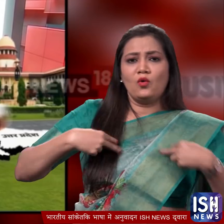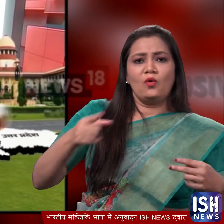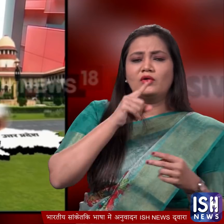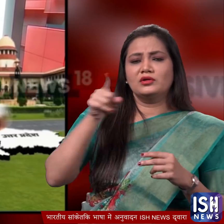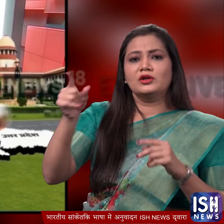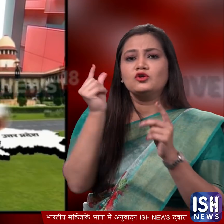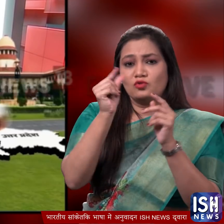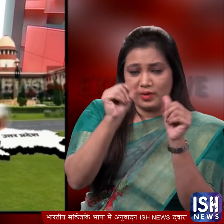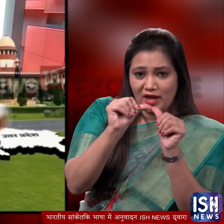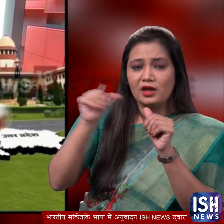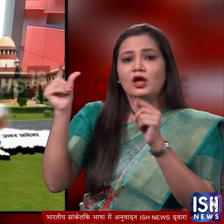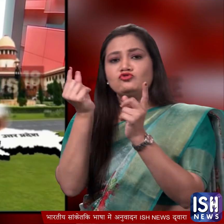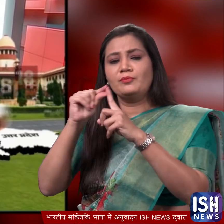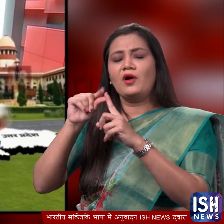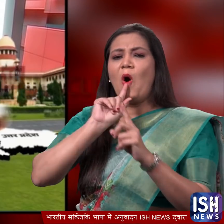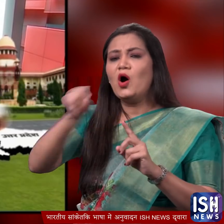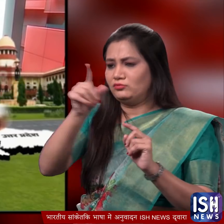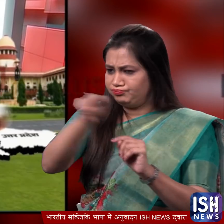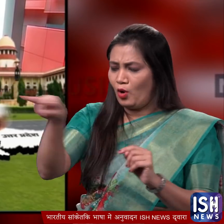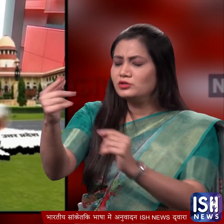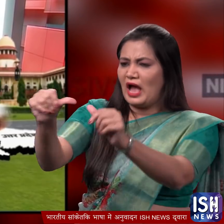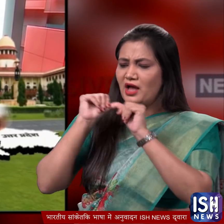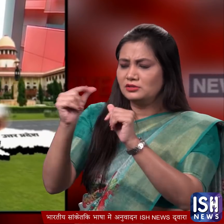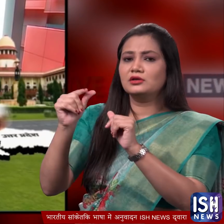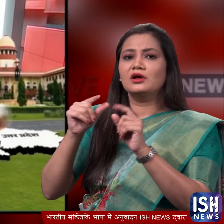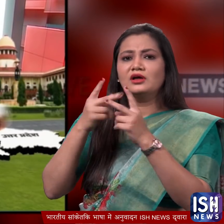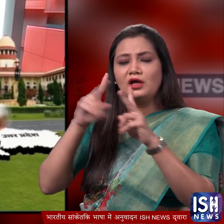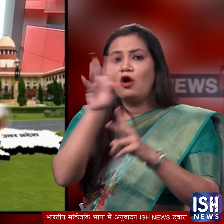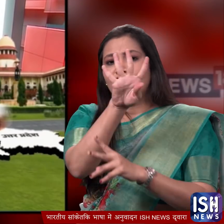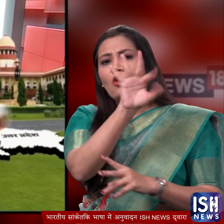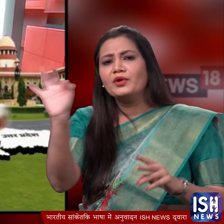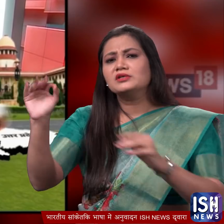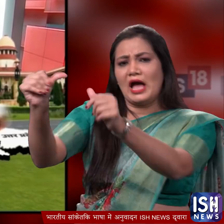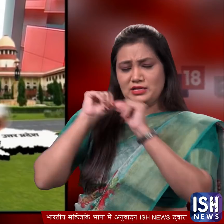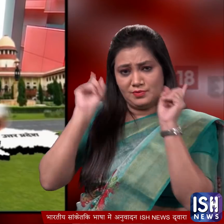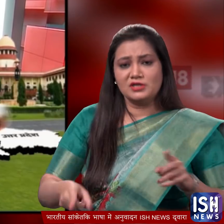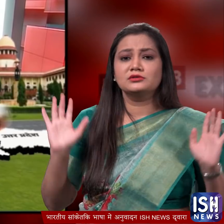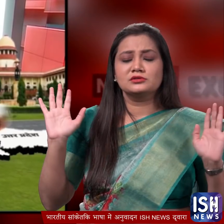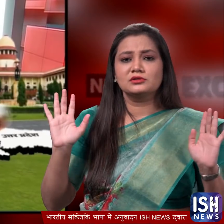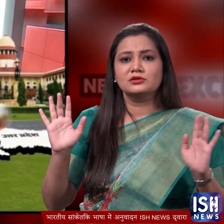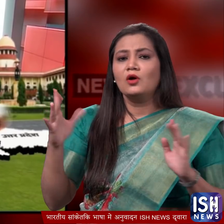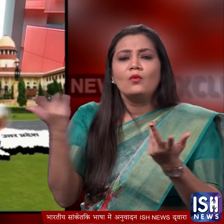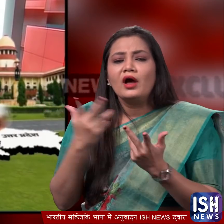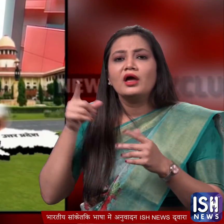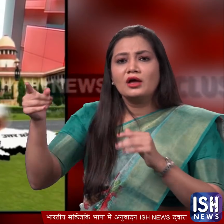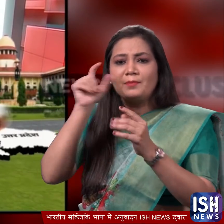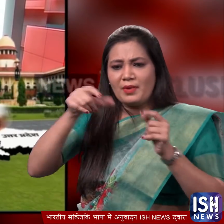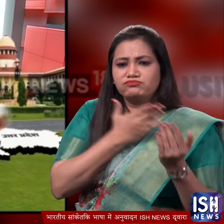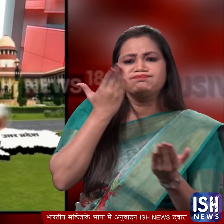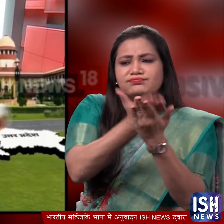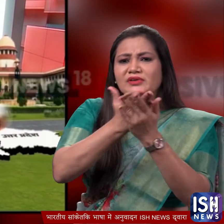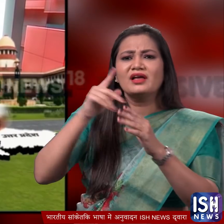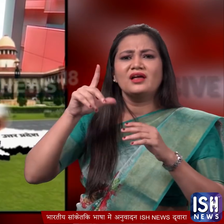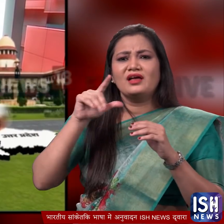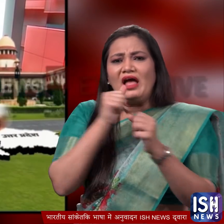हुए कोर्ट ने यूपी और उत्तराखंड सरकार को नोटिस जारी किया और दोनों राज्य सरकारों से 4 हफ्ते में जवाब देने के लिए कहा, क्योंकि याचिकाकर्ताओं की ओर